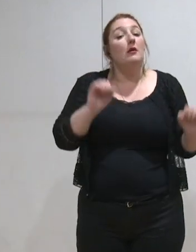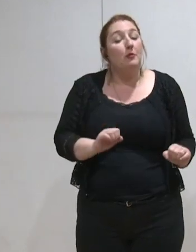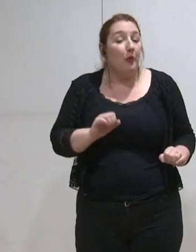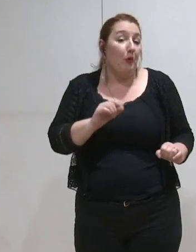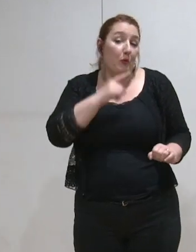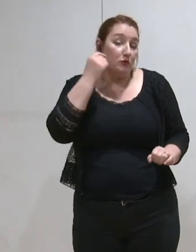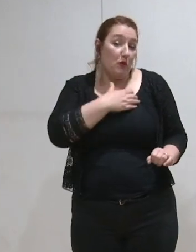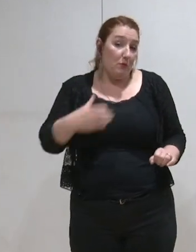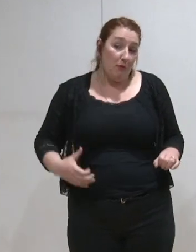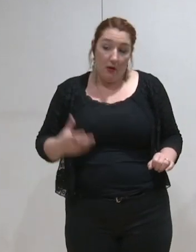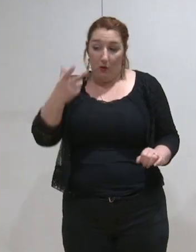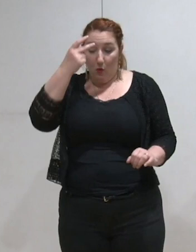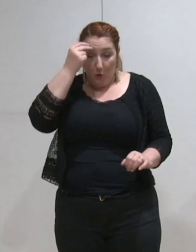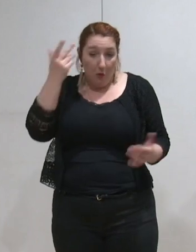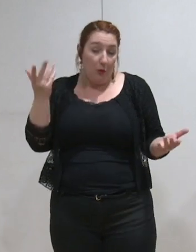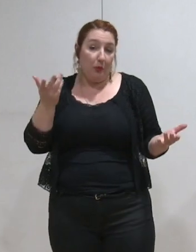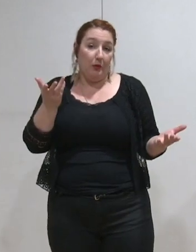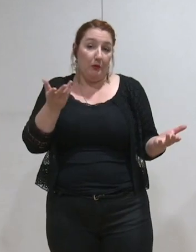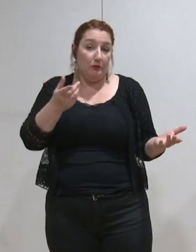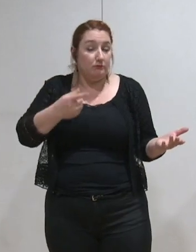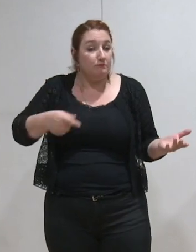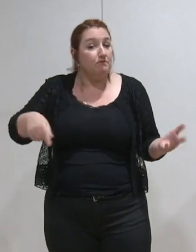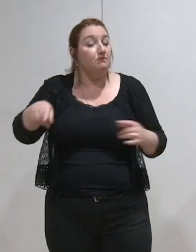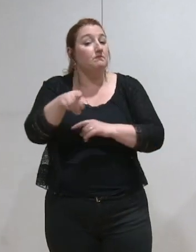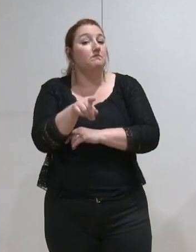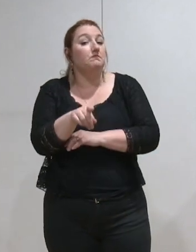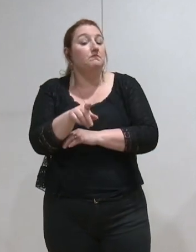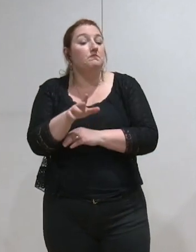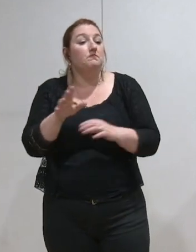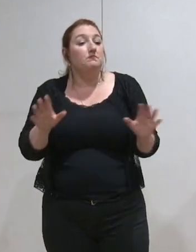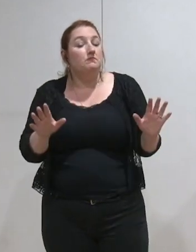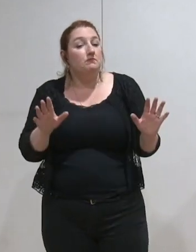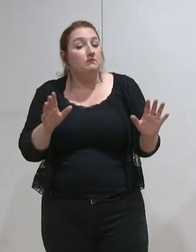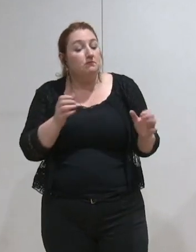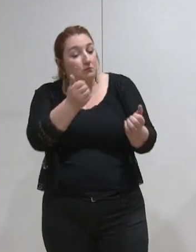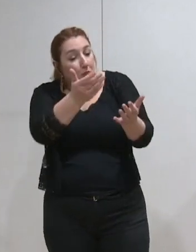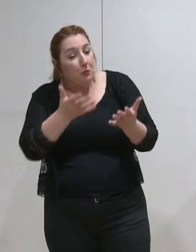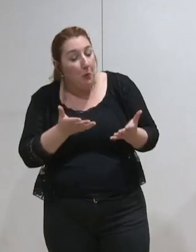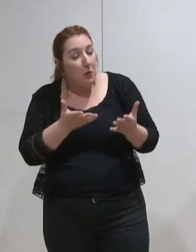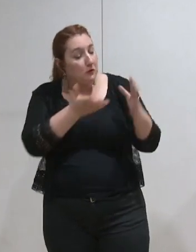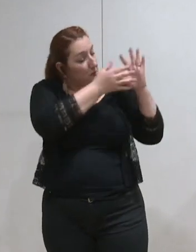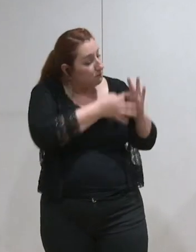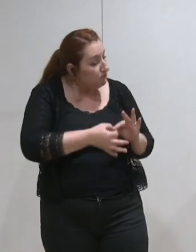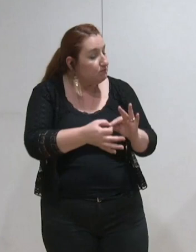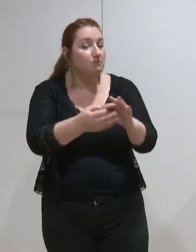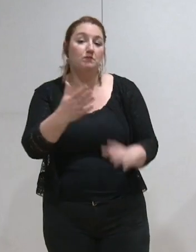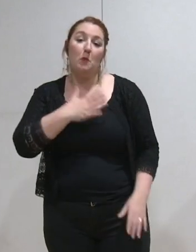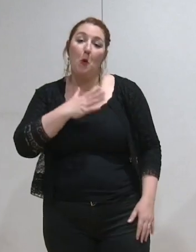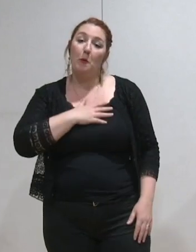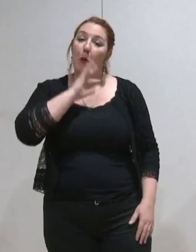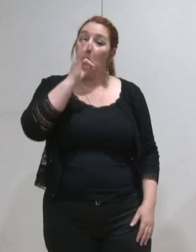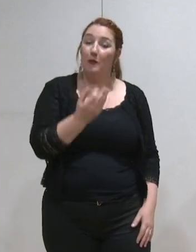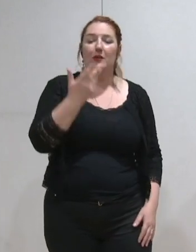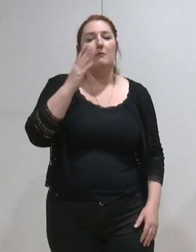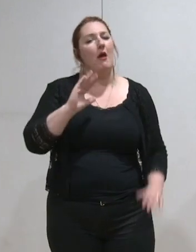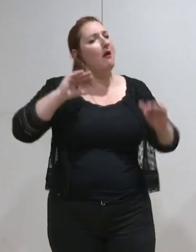rappelant notre satisfaction de voir la continuité des dispositions proposé par cette délibération nous avons décidé de